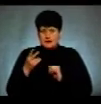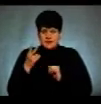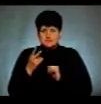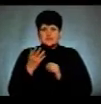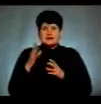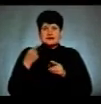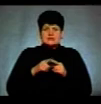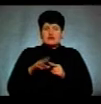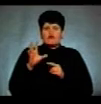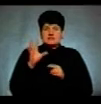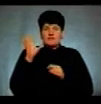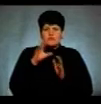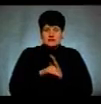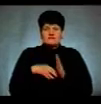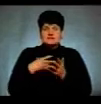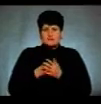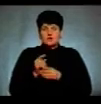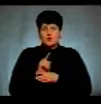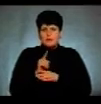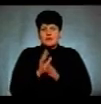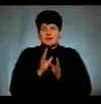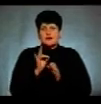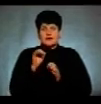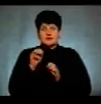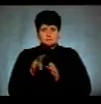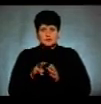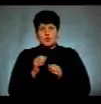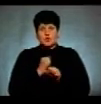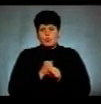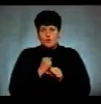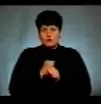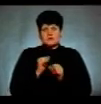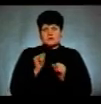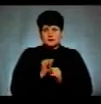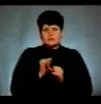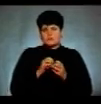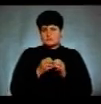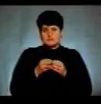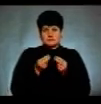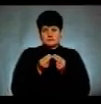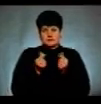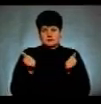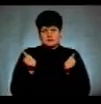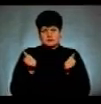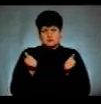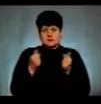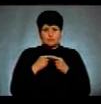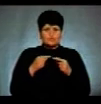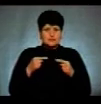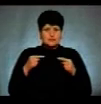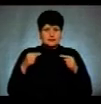це все війде в свій нормальний ритм роботи, і ажіотаж зникне, і будь-які